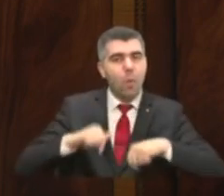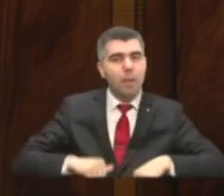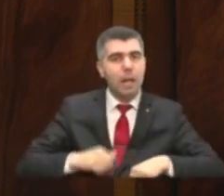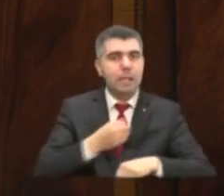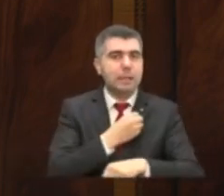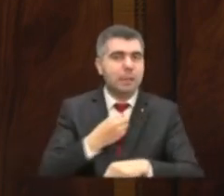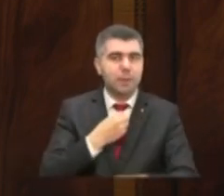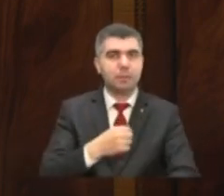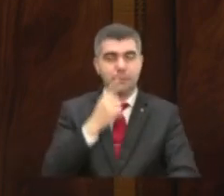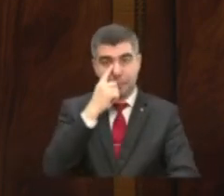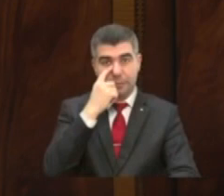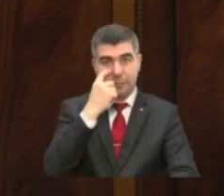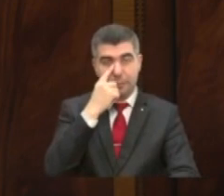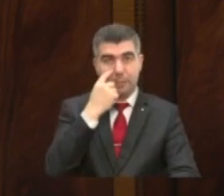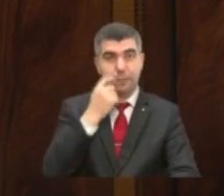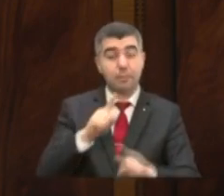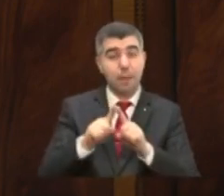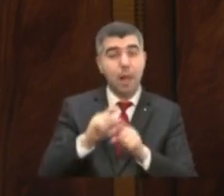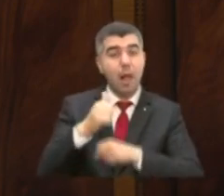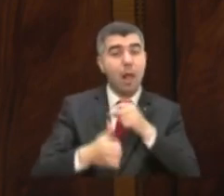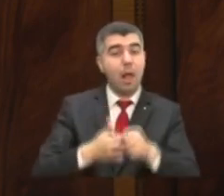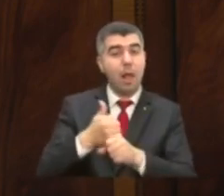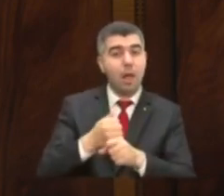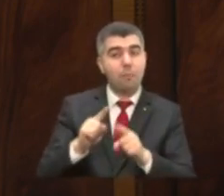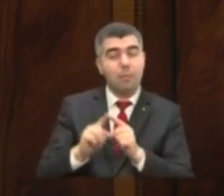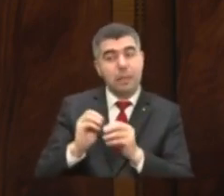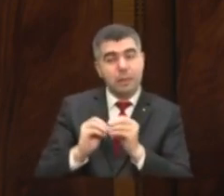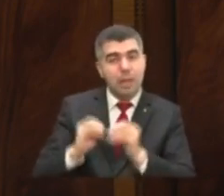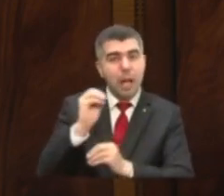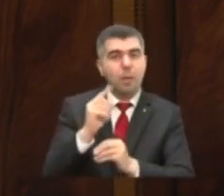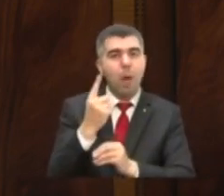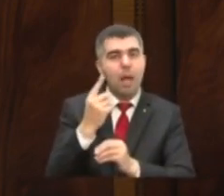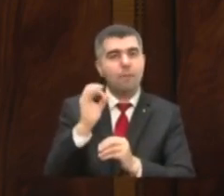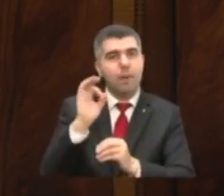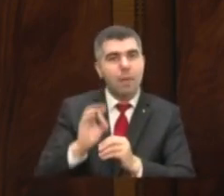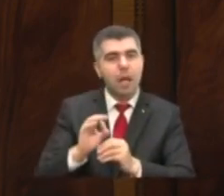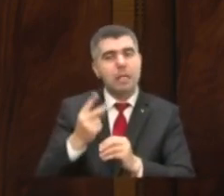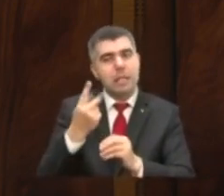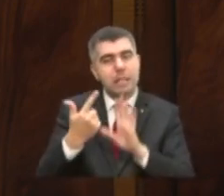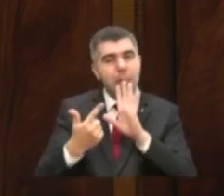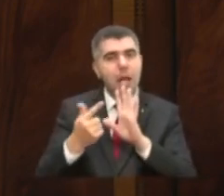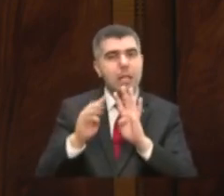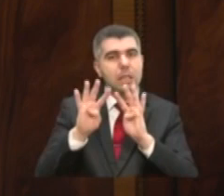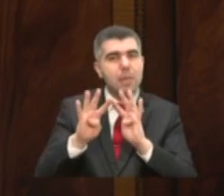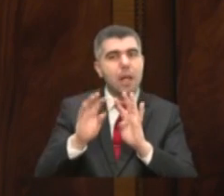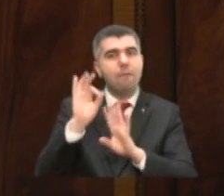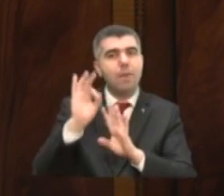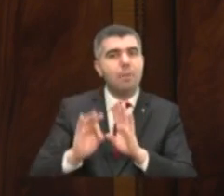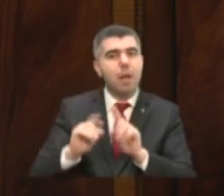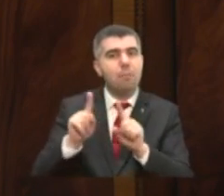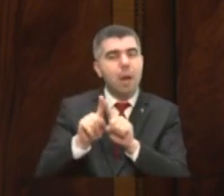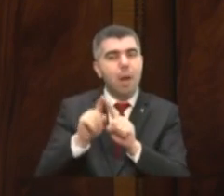بي. يجب أن كل سنة نزيد نقطة حتى يمكن أن نصل إلى 7 و8 أو كما تقول المنظمة العالمية